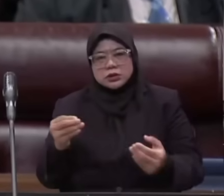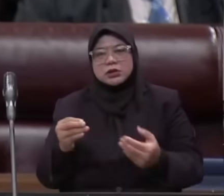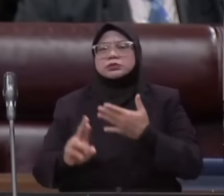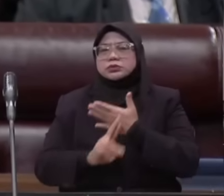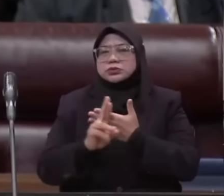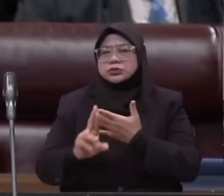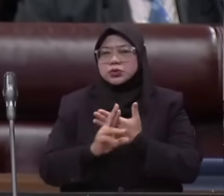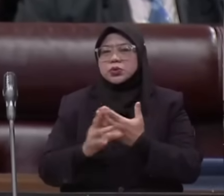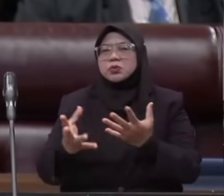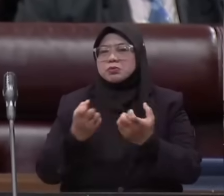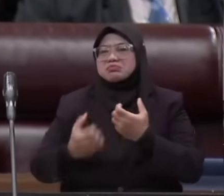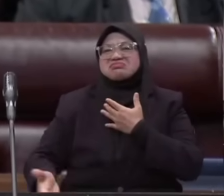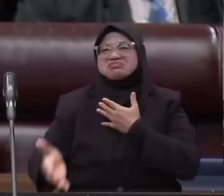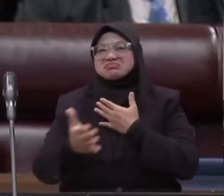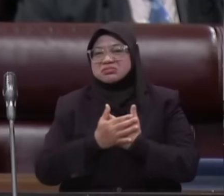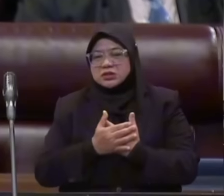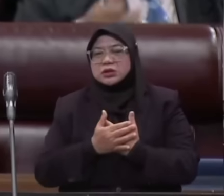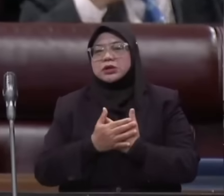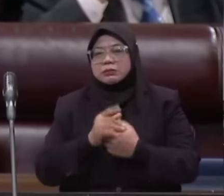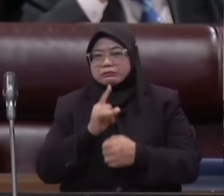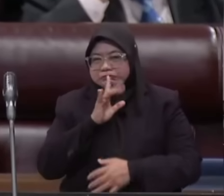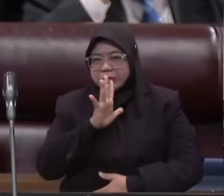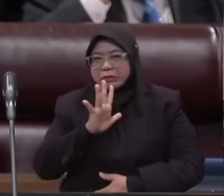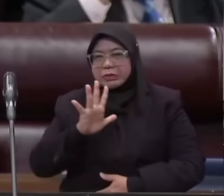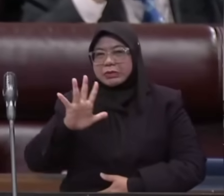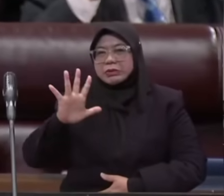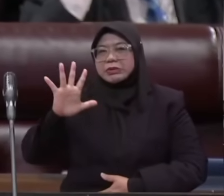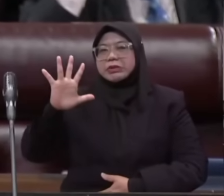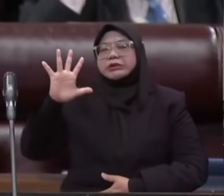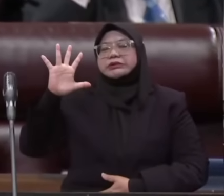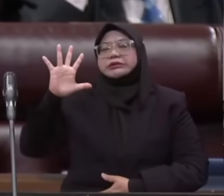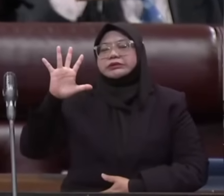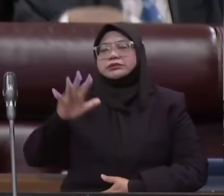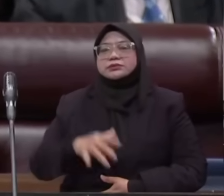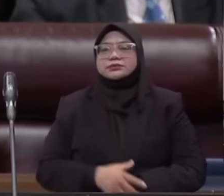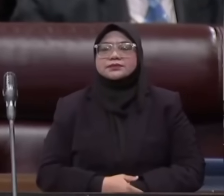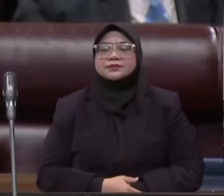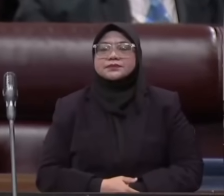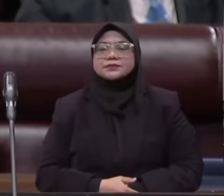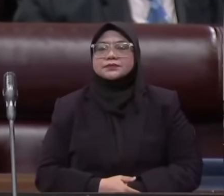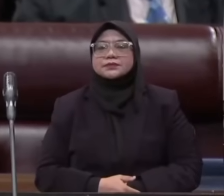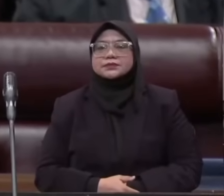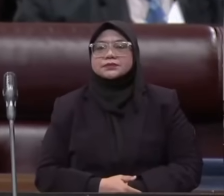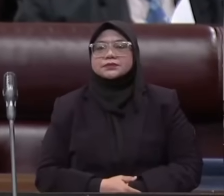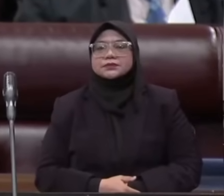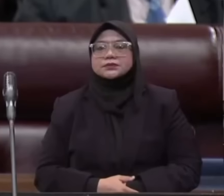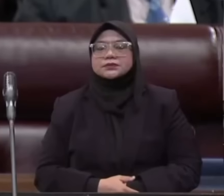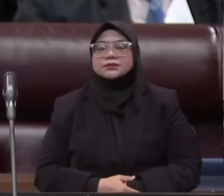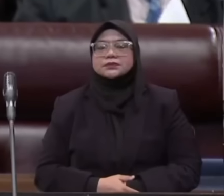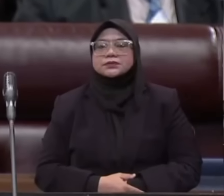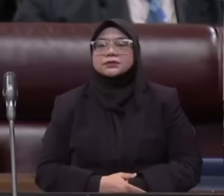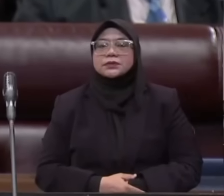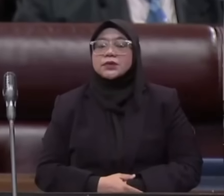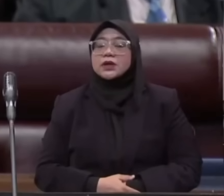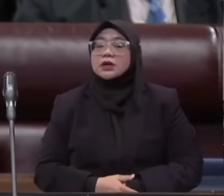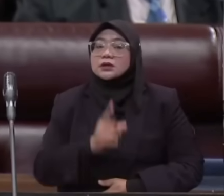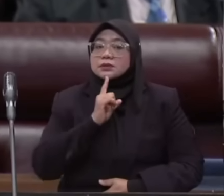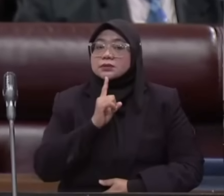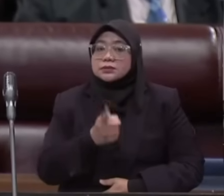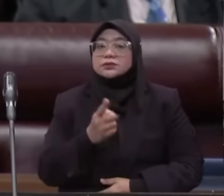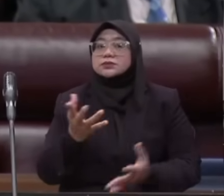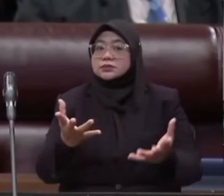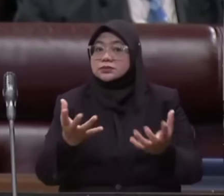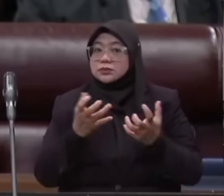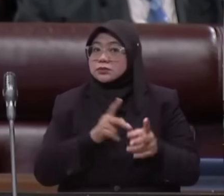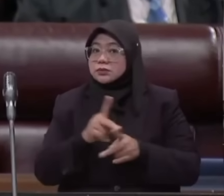risiko dan nak pulihkan smule akan makan masa yang sangat lama tentang sama adik kita